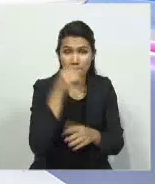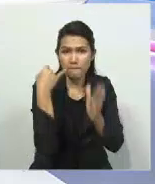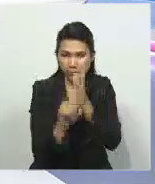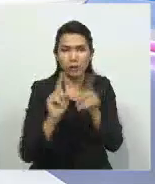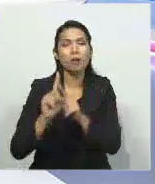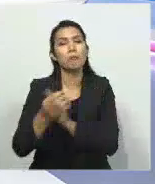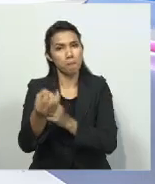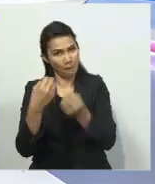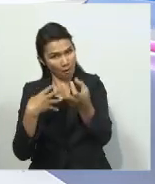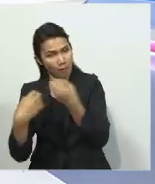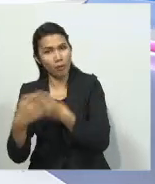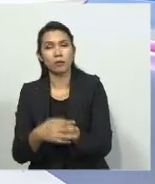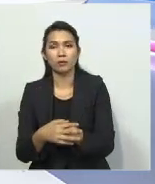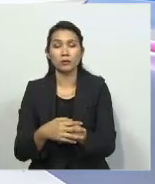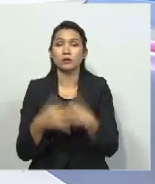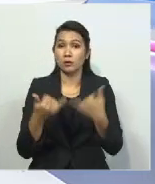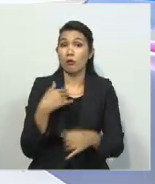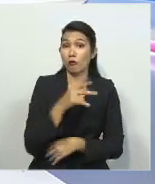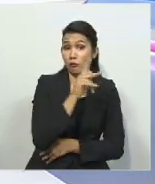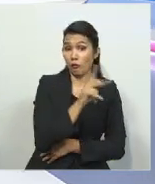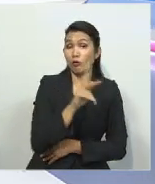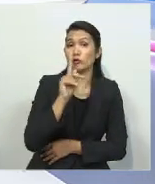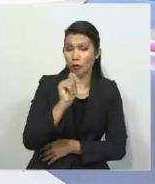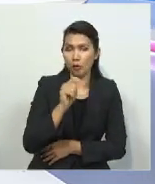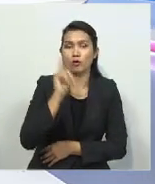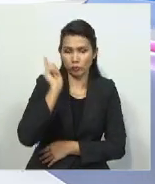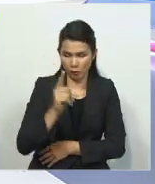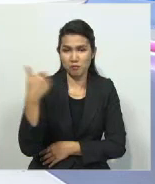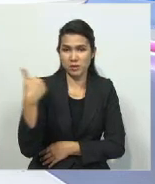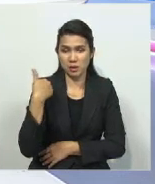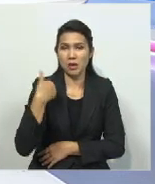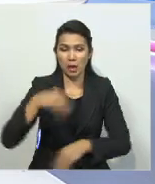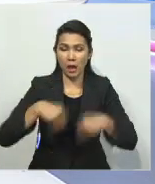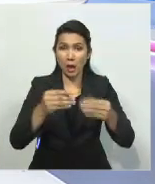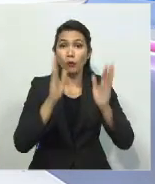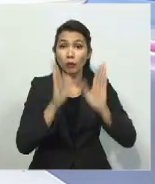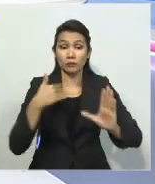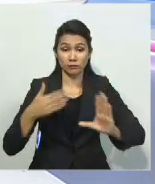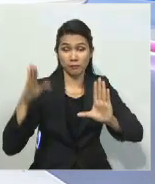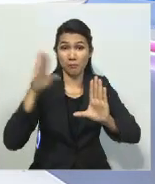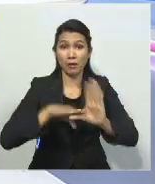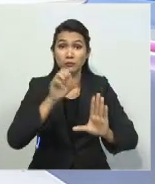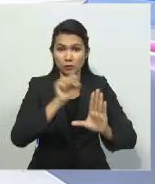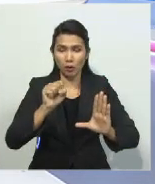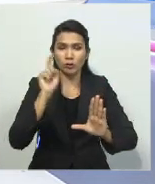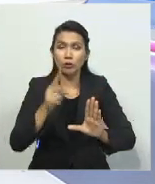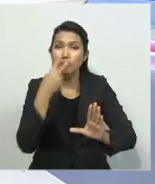ขณะเดียวกันกกต.ก็มีมติให้ผู้สมัครส.ส.ต้องแสดงรายการภาษีย้อนหลังไป3ปีค่ะก็คือตั้ง